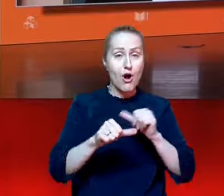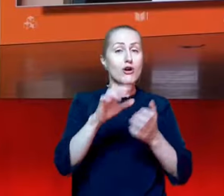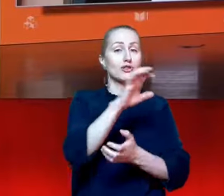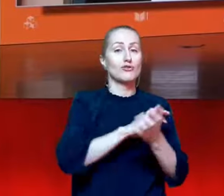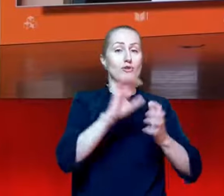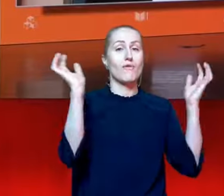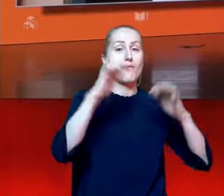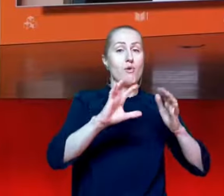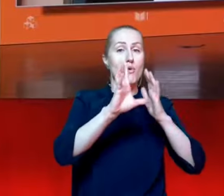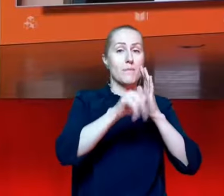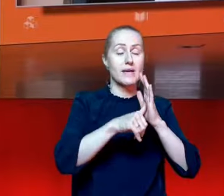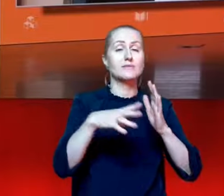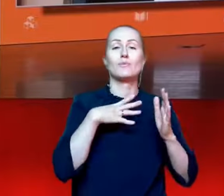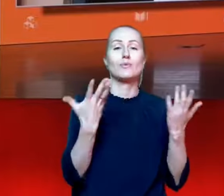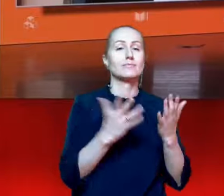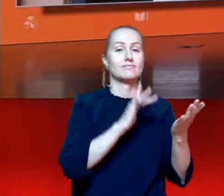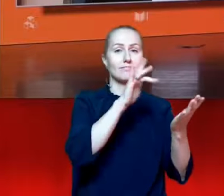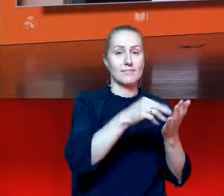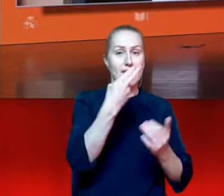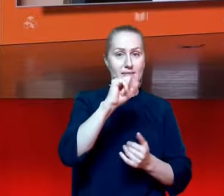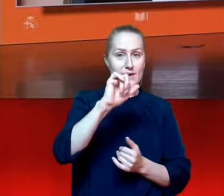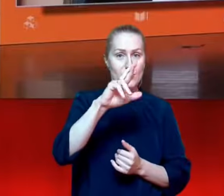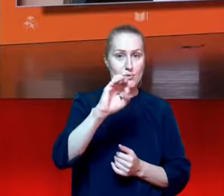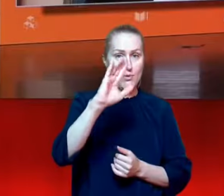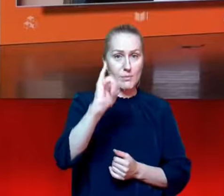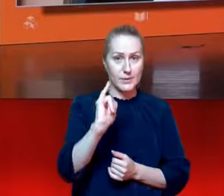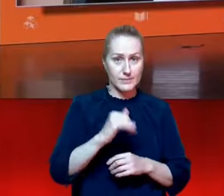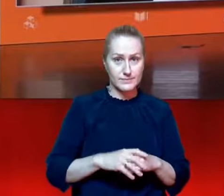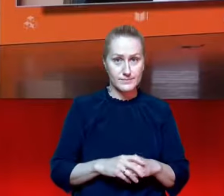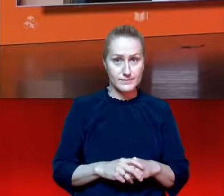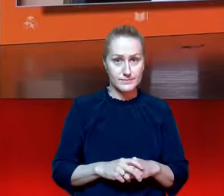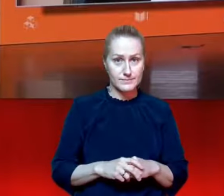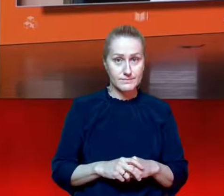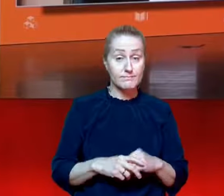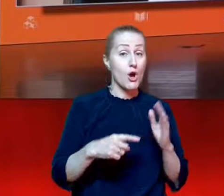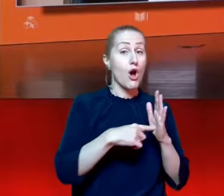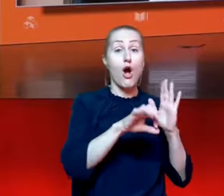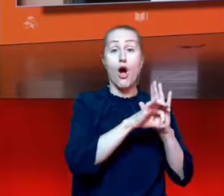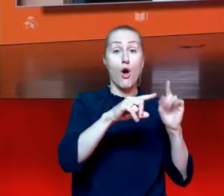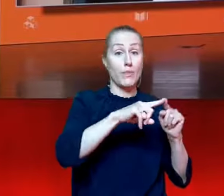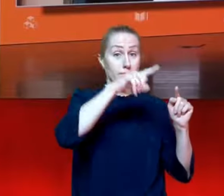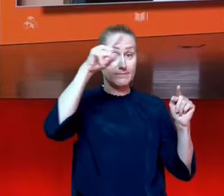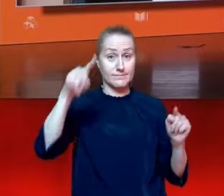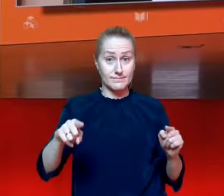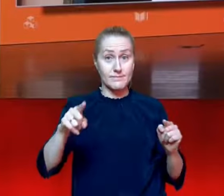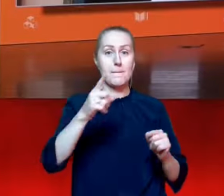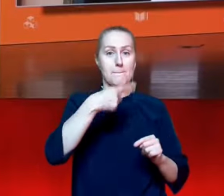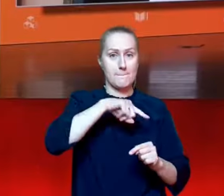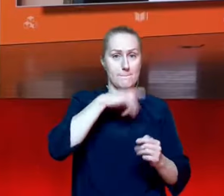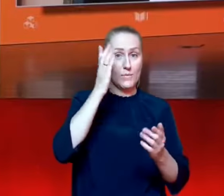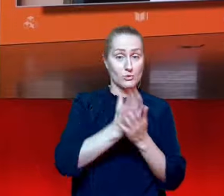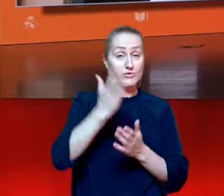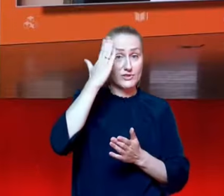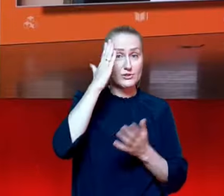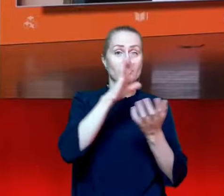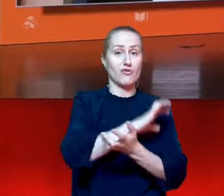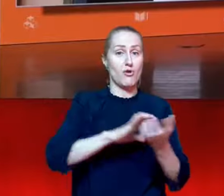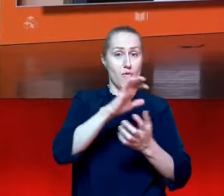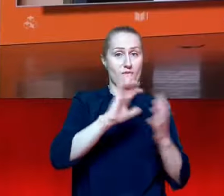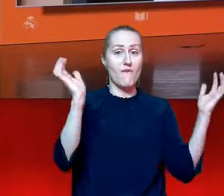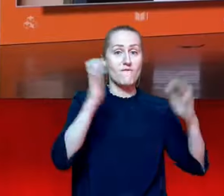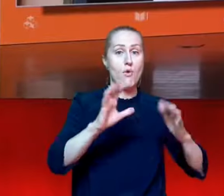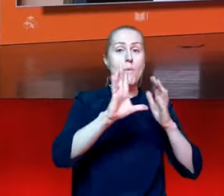Forum Miejskie odbyło się w Nairobi. I od tego czasu wiedzieliśmy, że Światowe Forum Miejskie musi